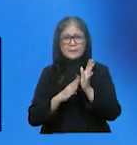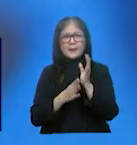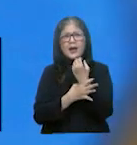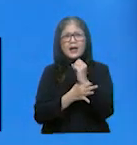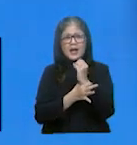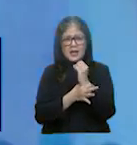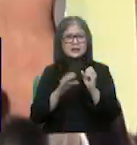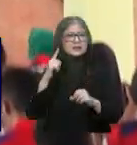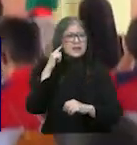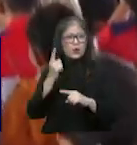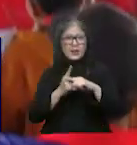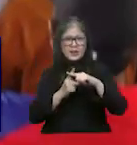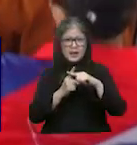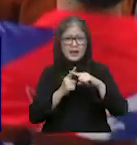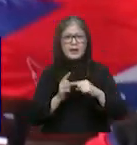Tengah.